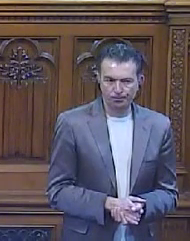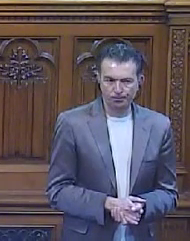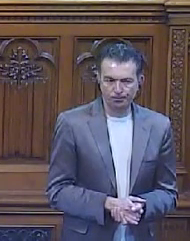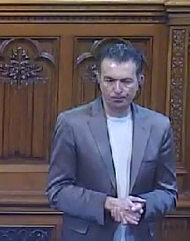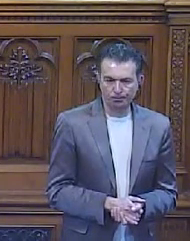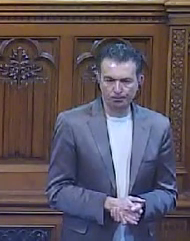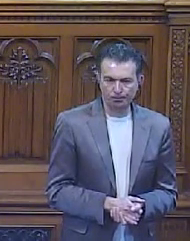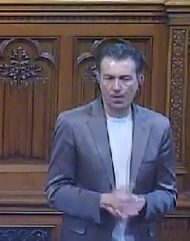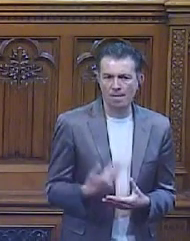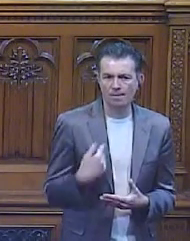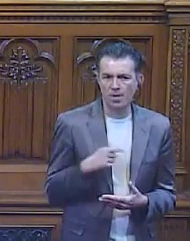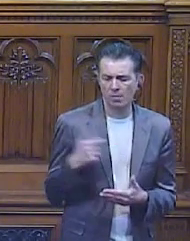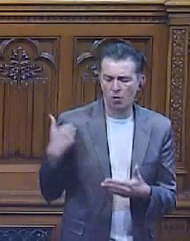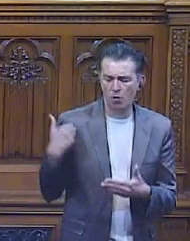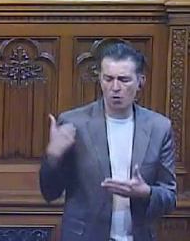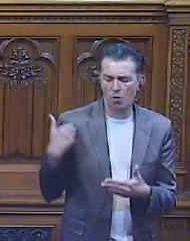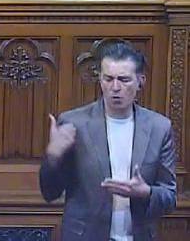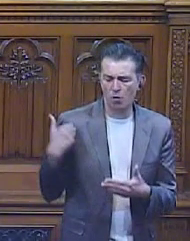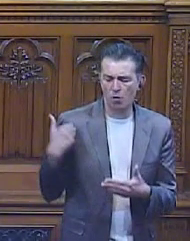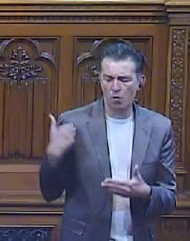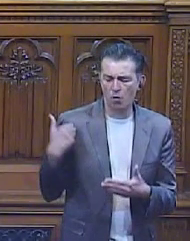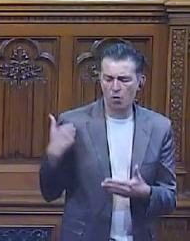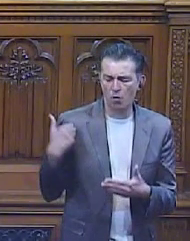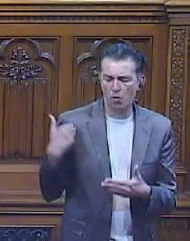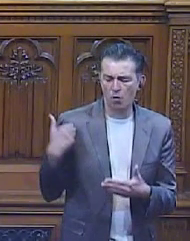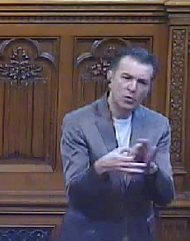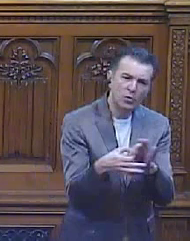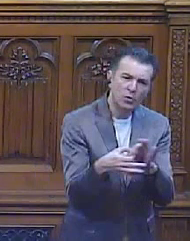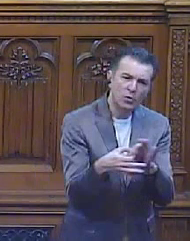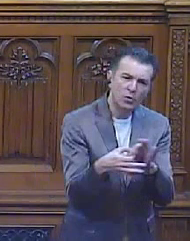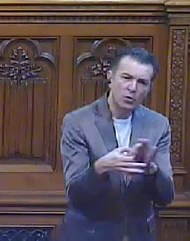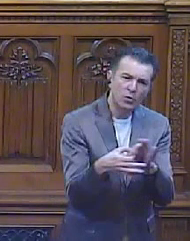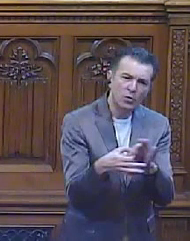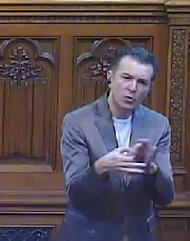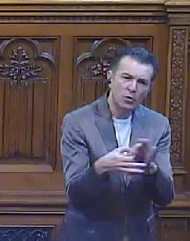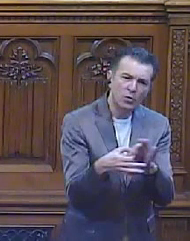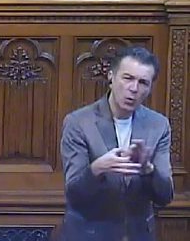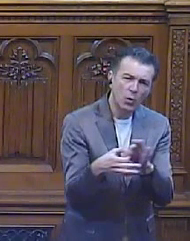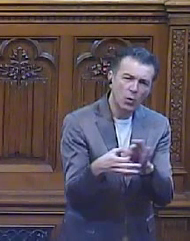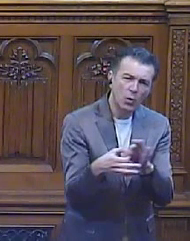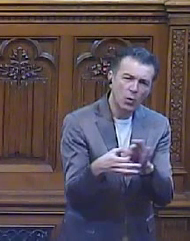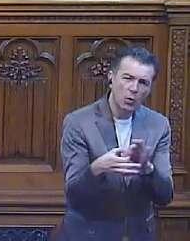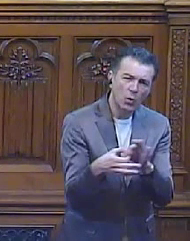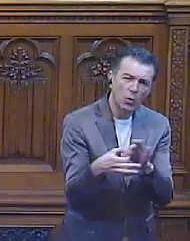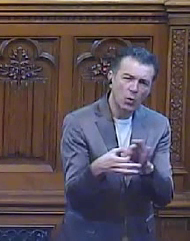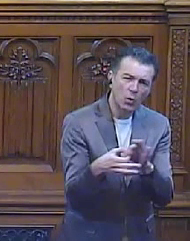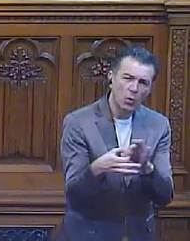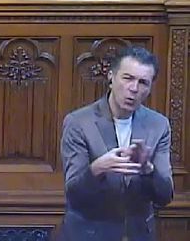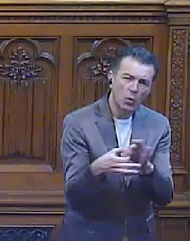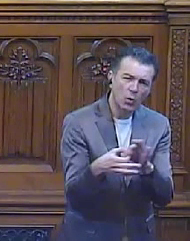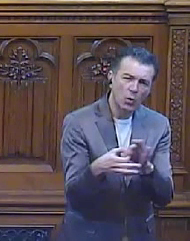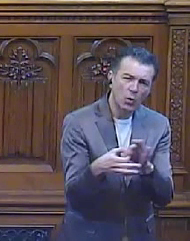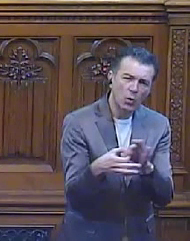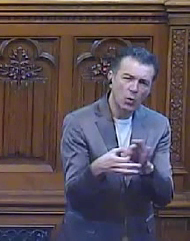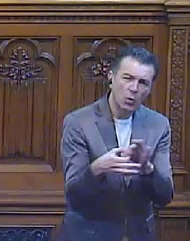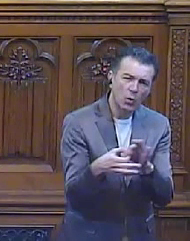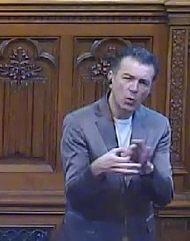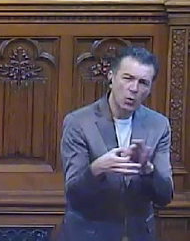In den letzten Wochen haben die Wienerinnen und Wiener, die freiwilligen Helferinnen und Helfer,